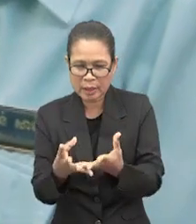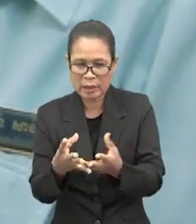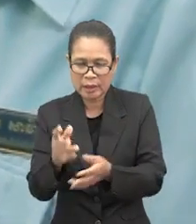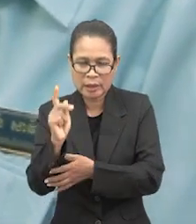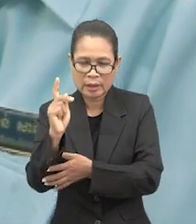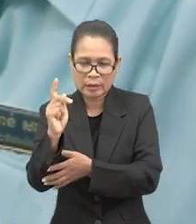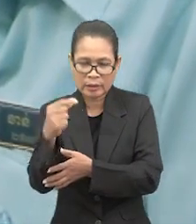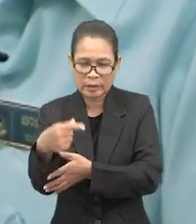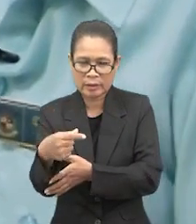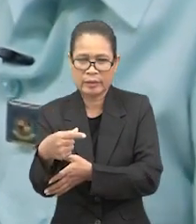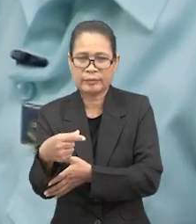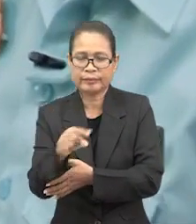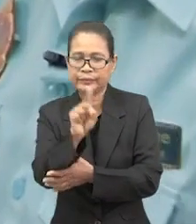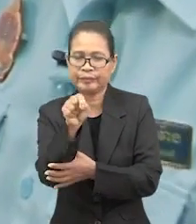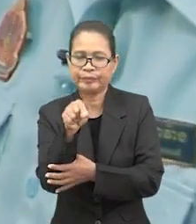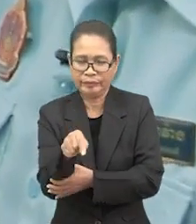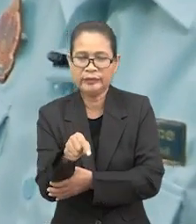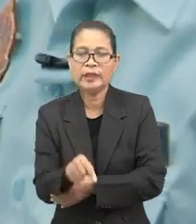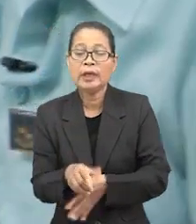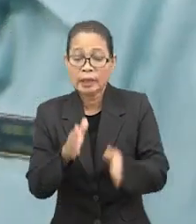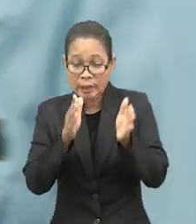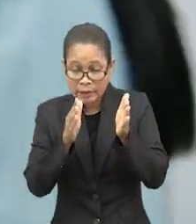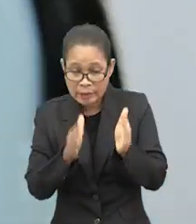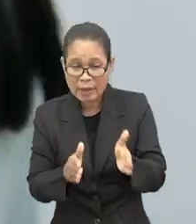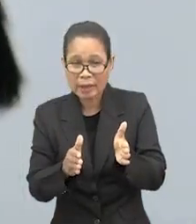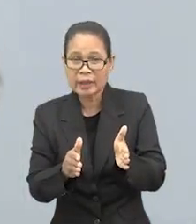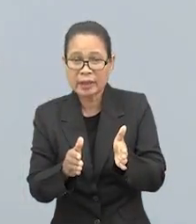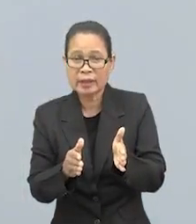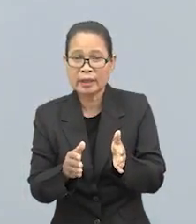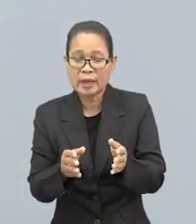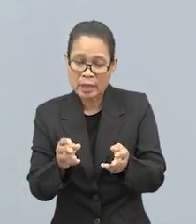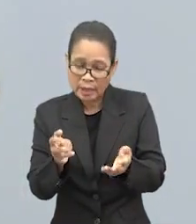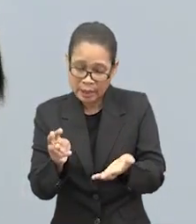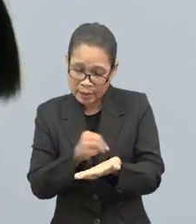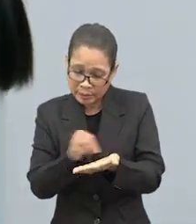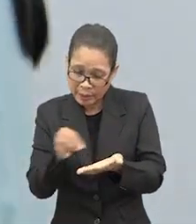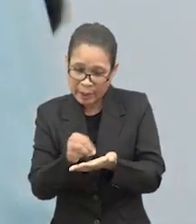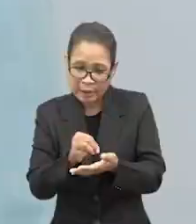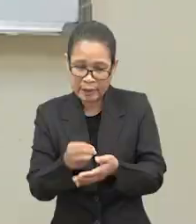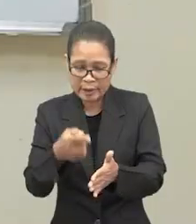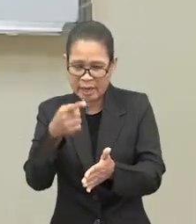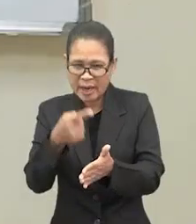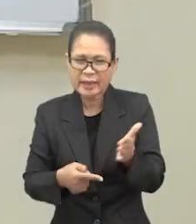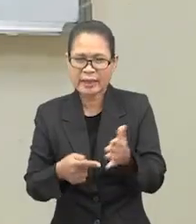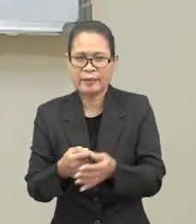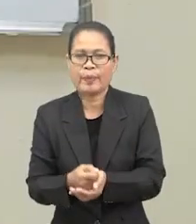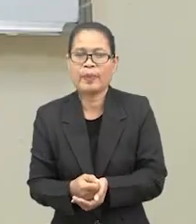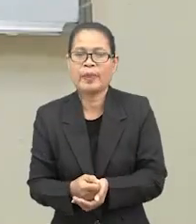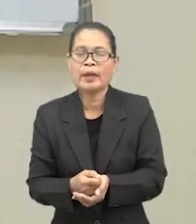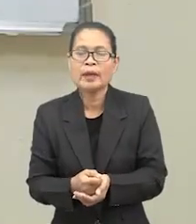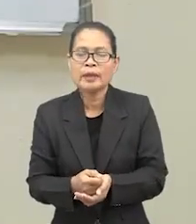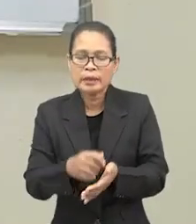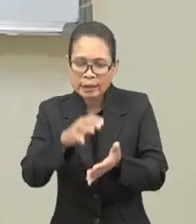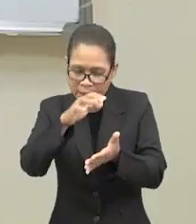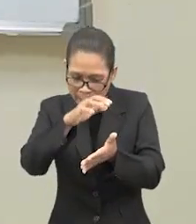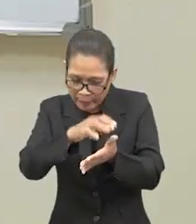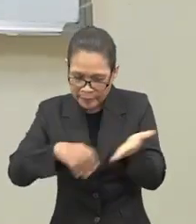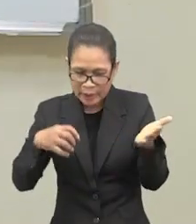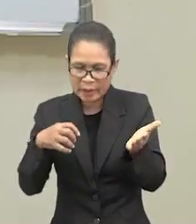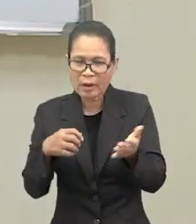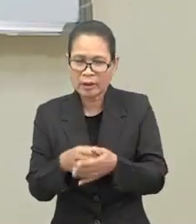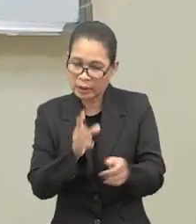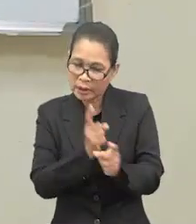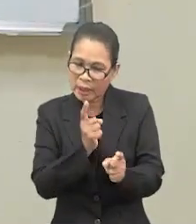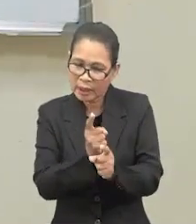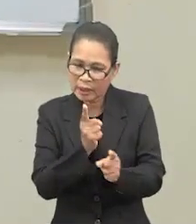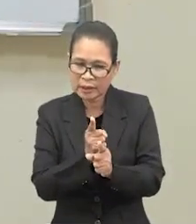có phần mán kg. Chẳng biết thà nâu xoal này, nhưng trâu kẹt nế bảo mạng vị thị ở vầy. Chà, cứ